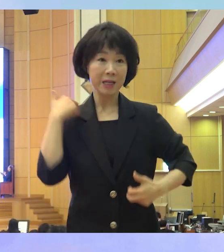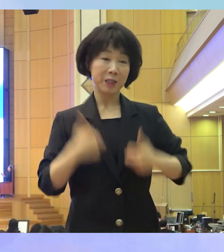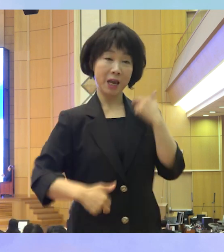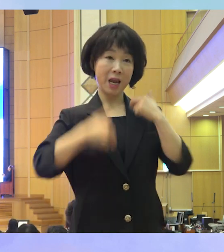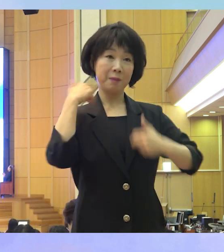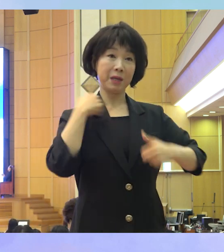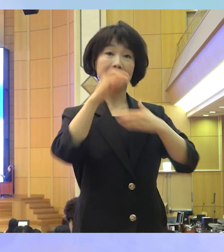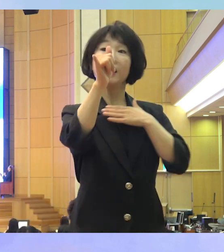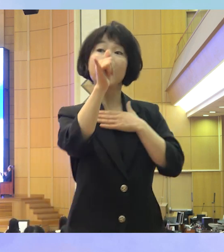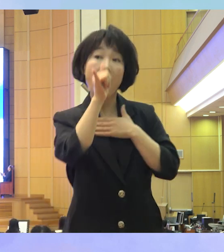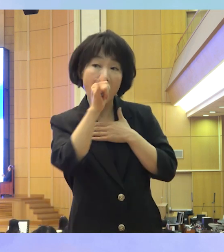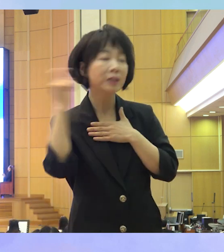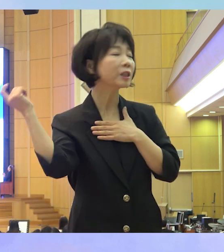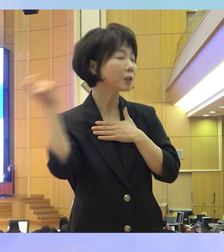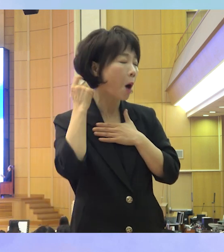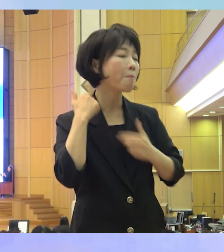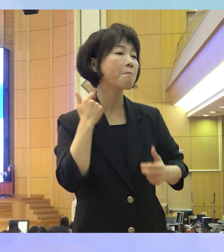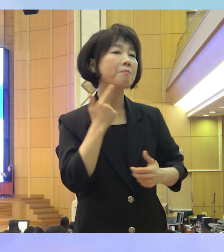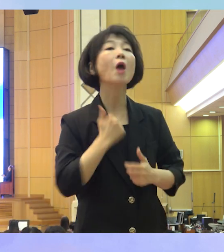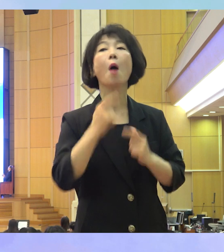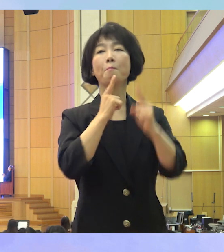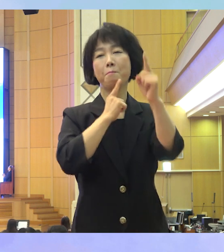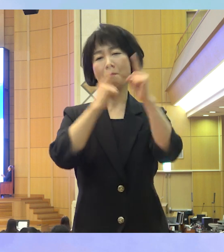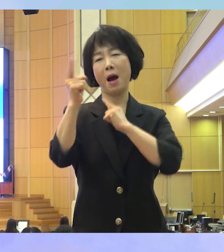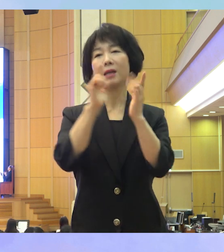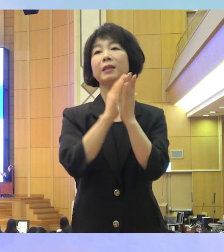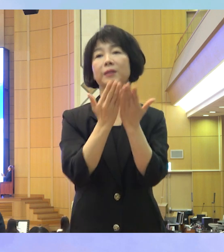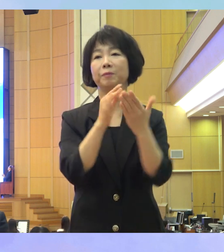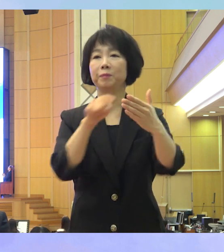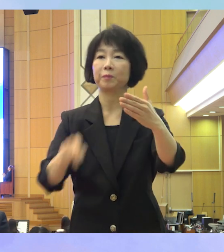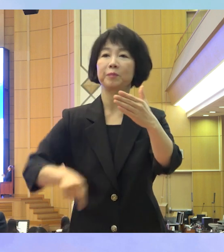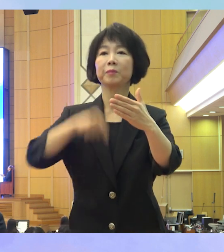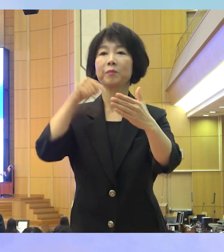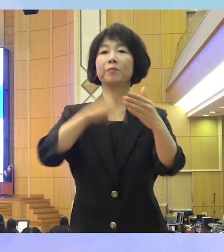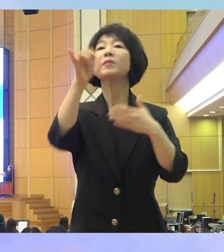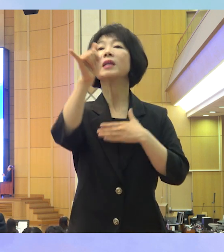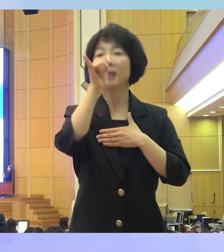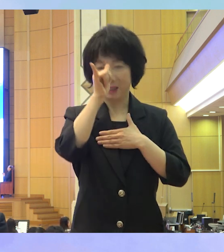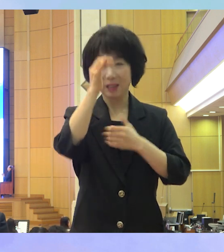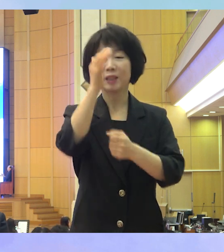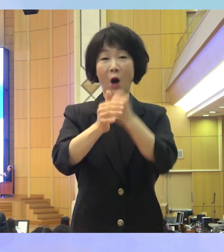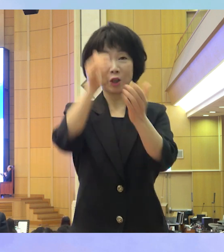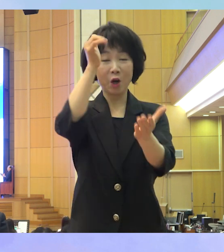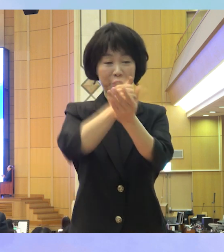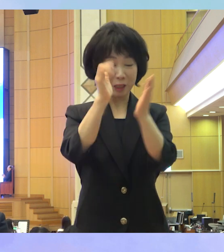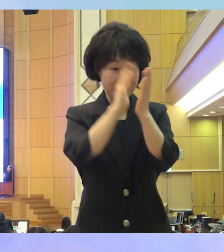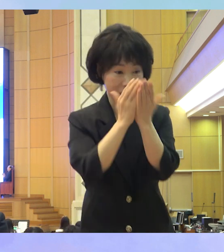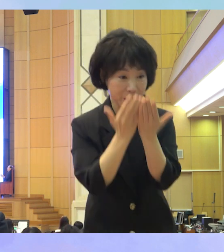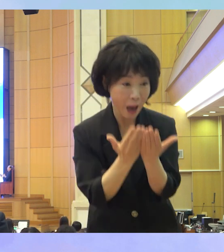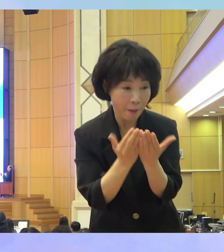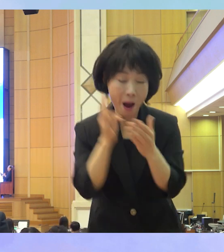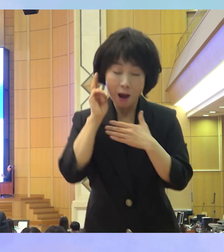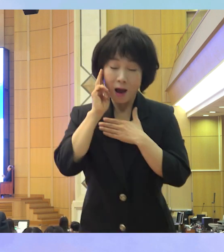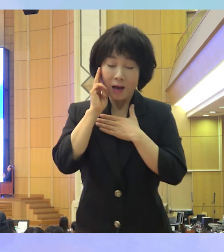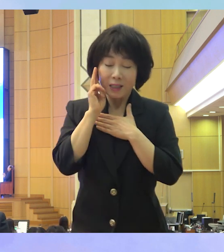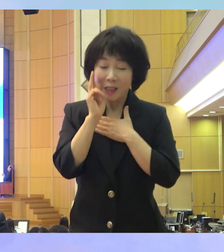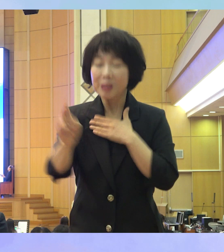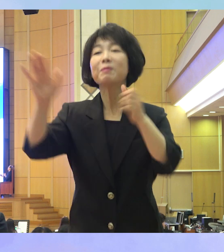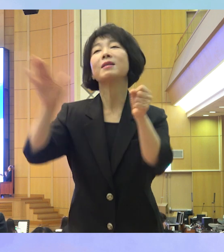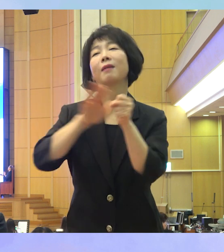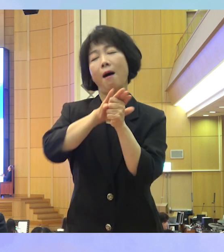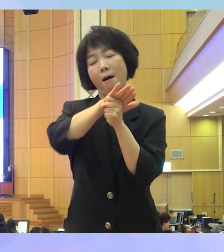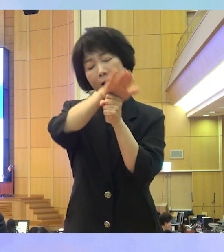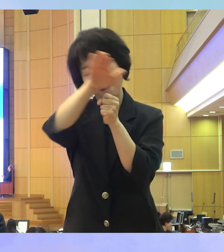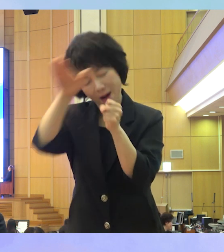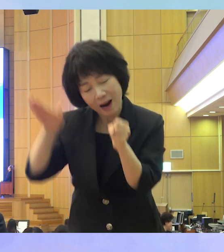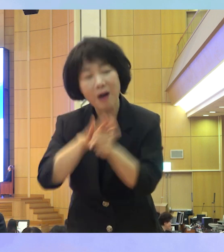들려주시던 재미있게 듣던 말 이 책 중에 있으니 이 성경심이